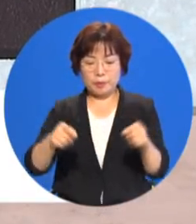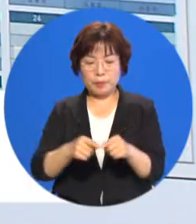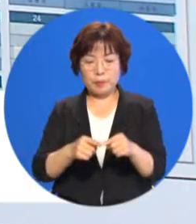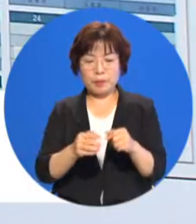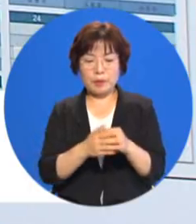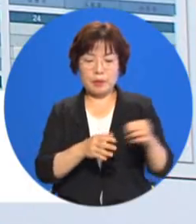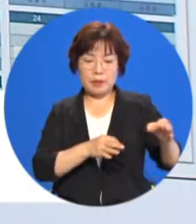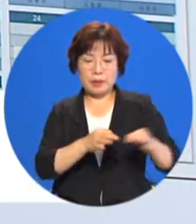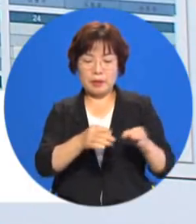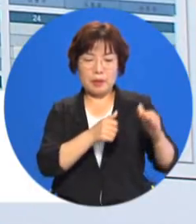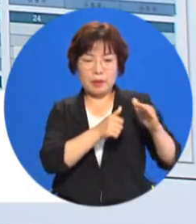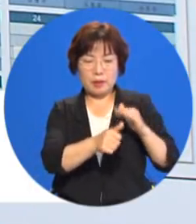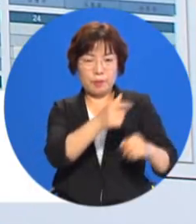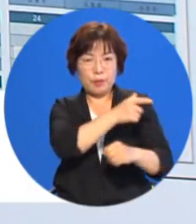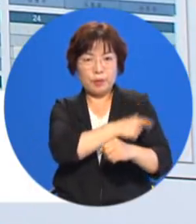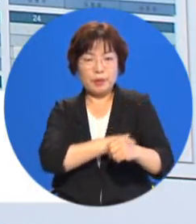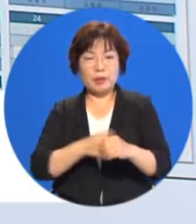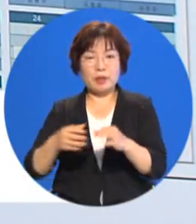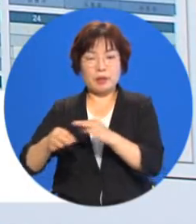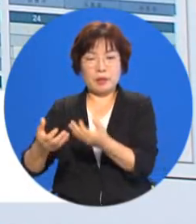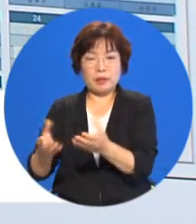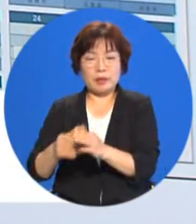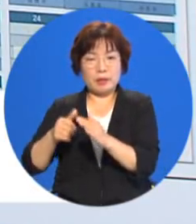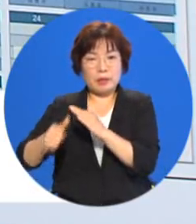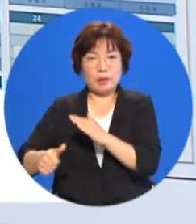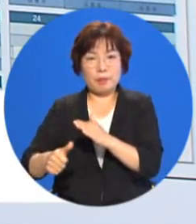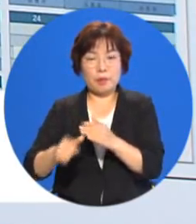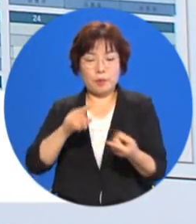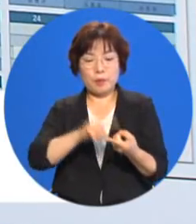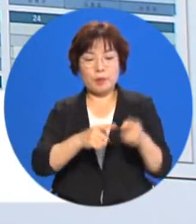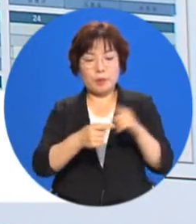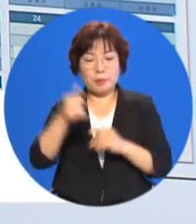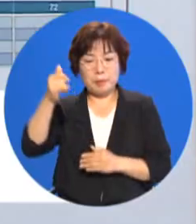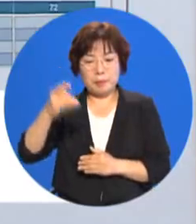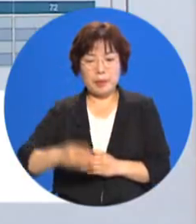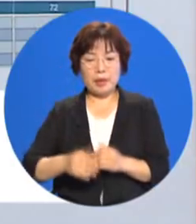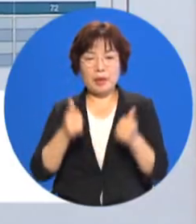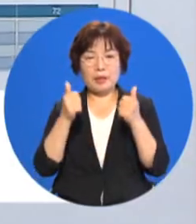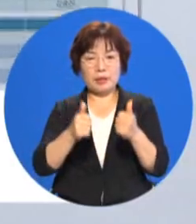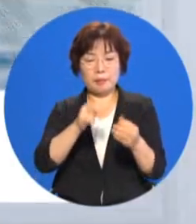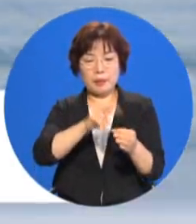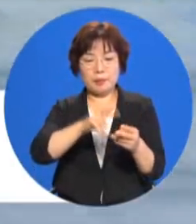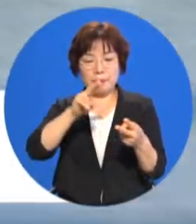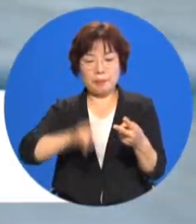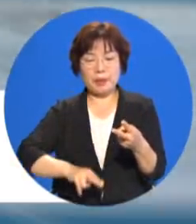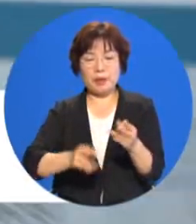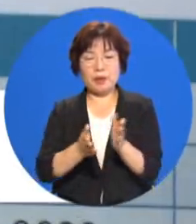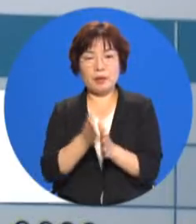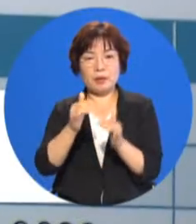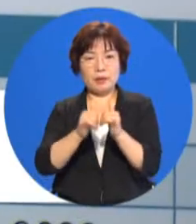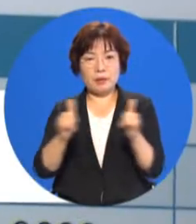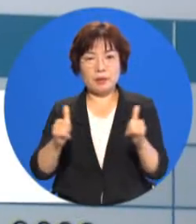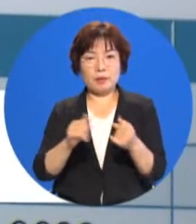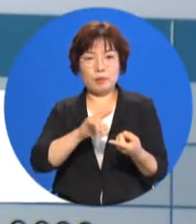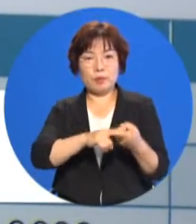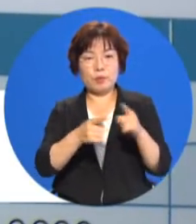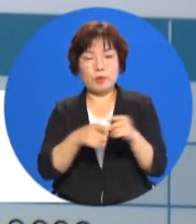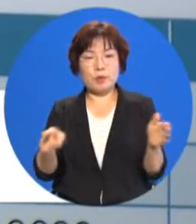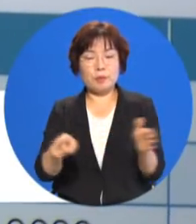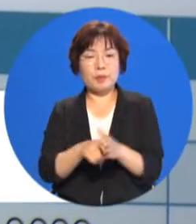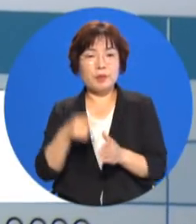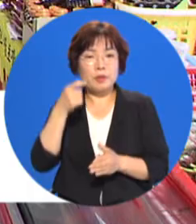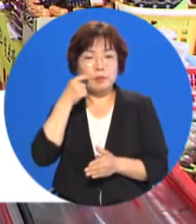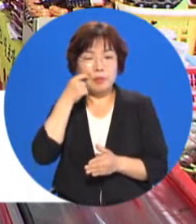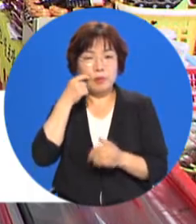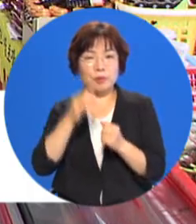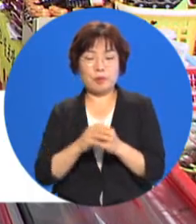주식회사 대표이사와 상인회 집행부가 서로 수십 건의 민형사 소송의 당사자로 연루돼 상대 측을 신뢰하지